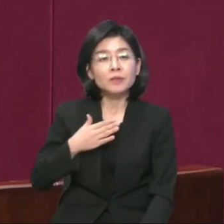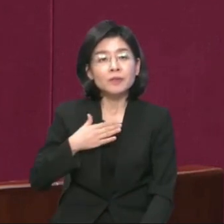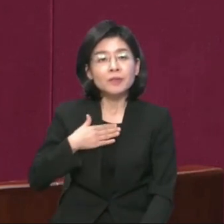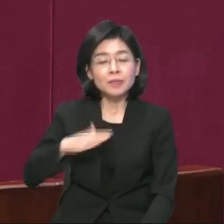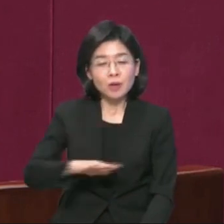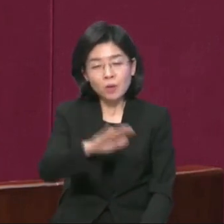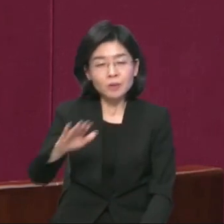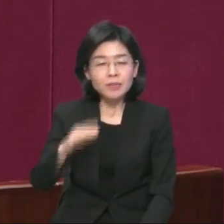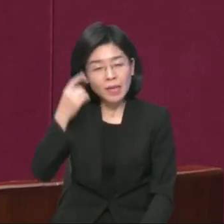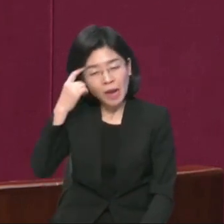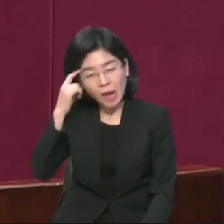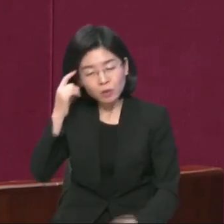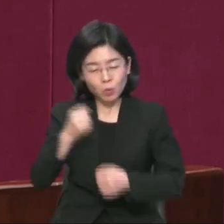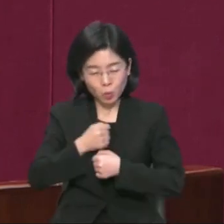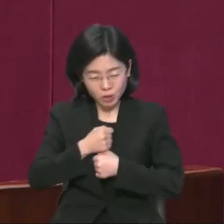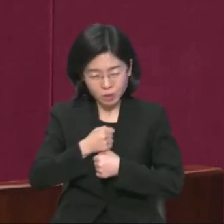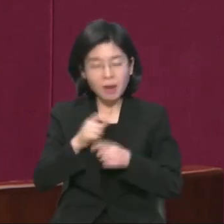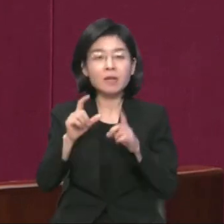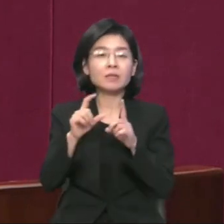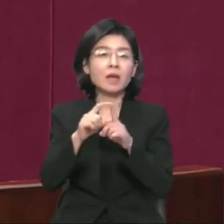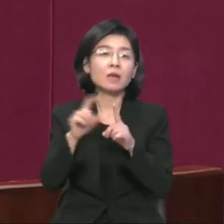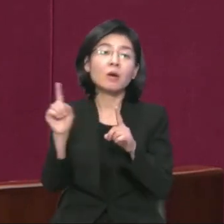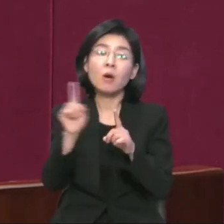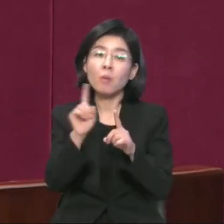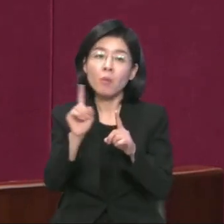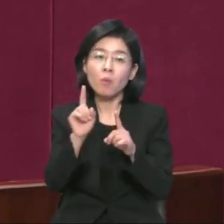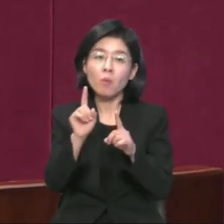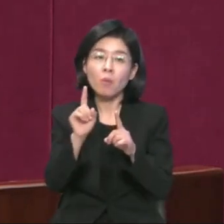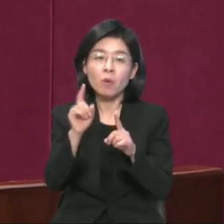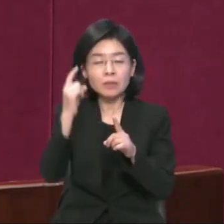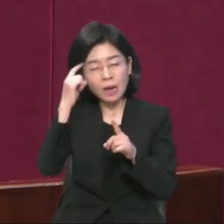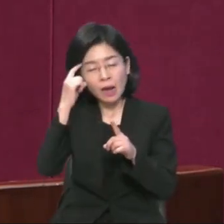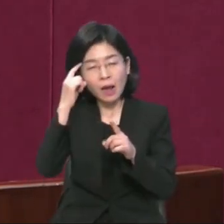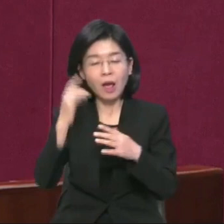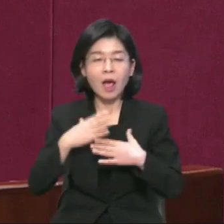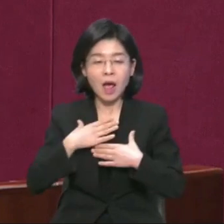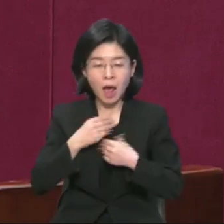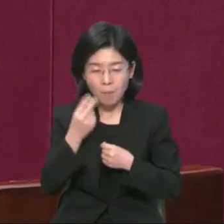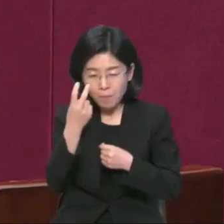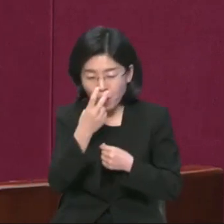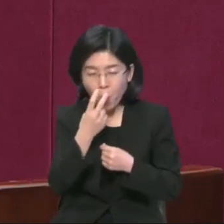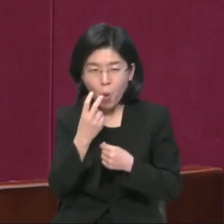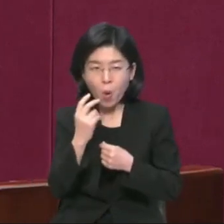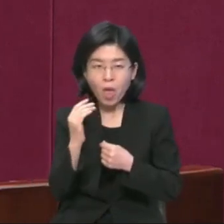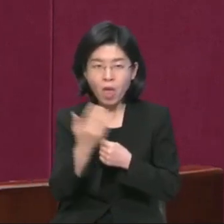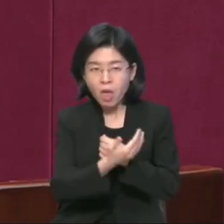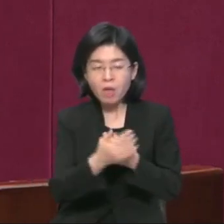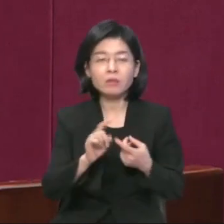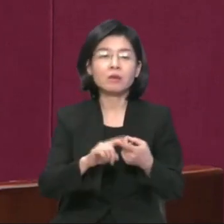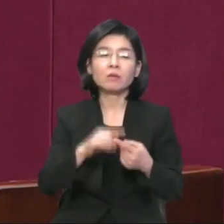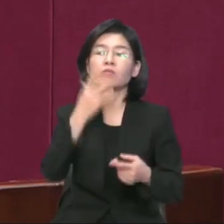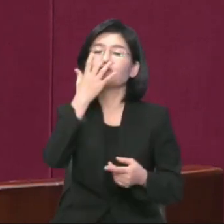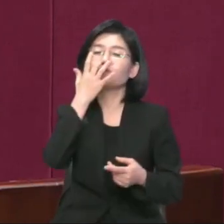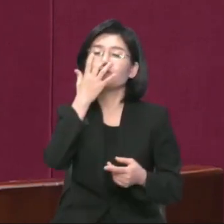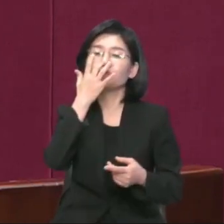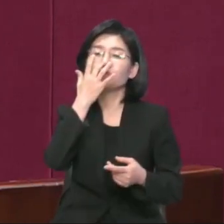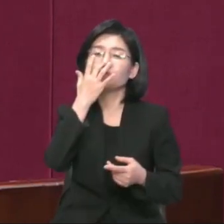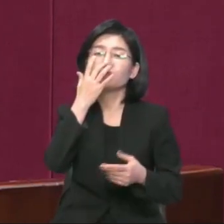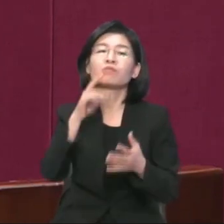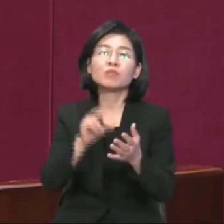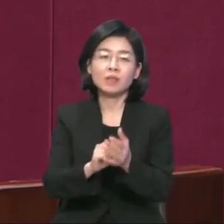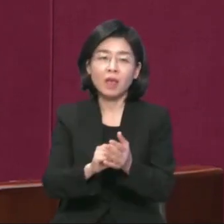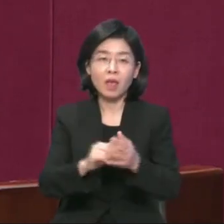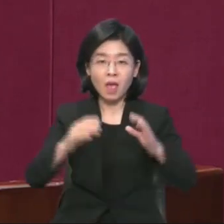있습니다. 바로 안보 불감증입니다. 안보 불감증은 국가를 위한 안보